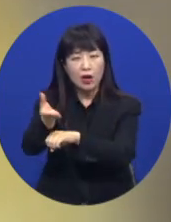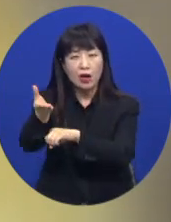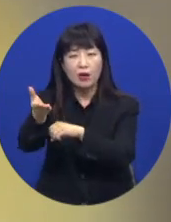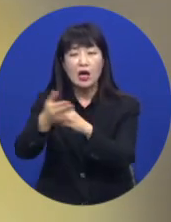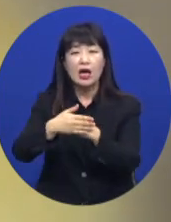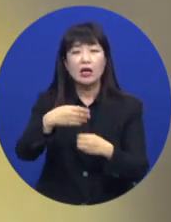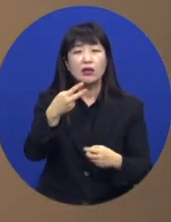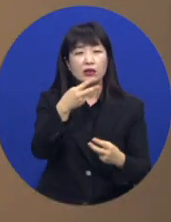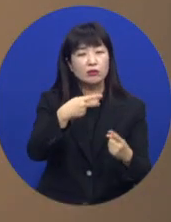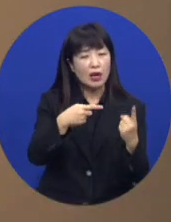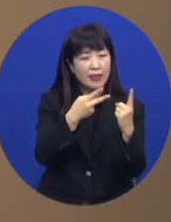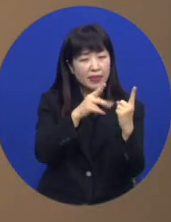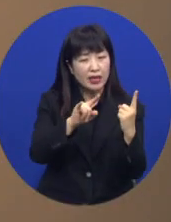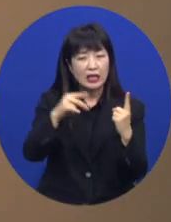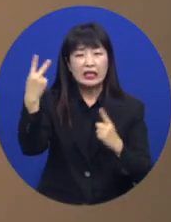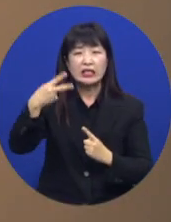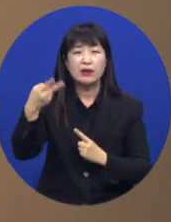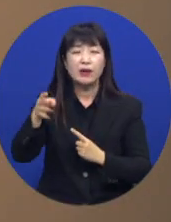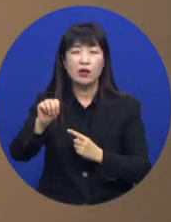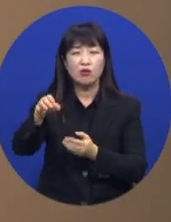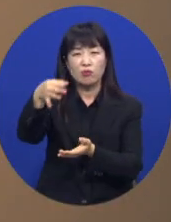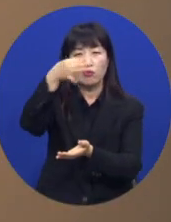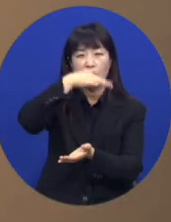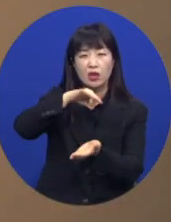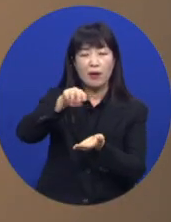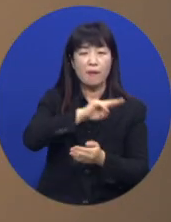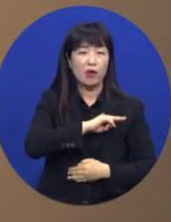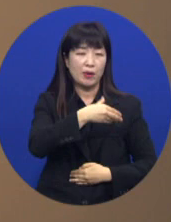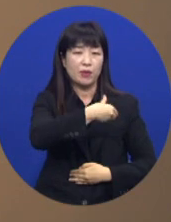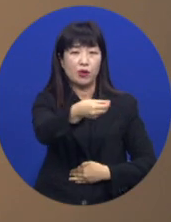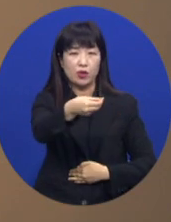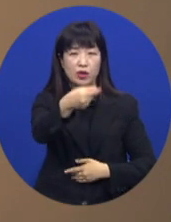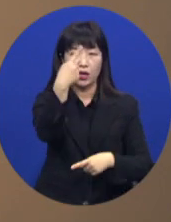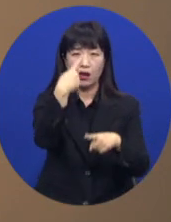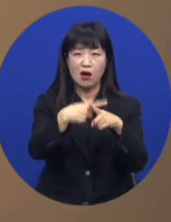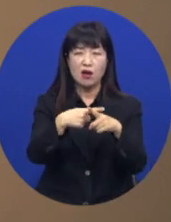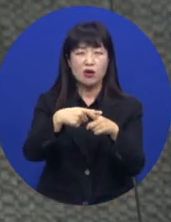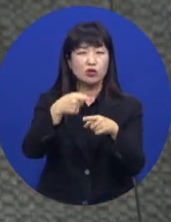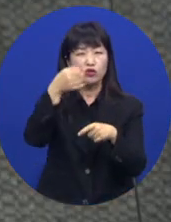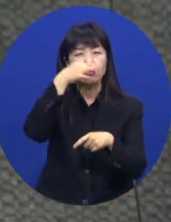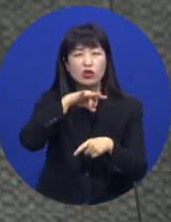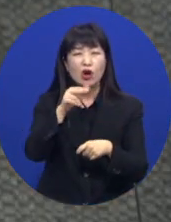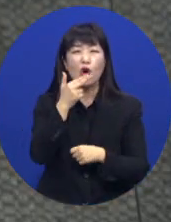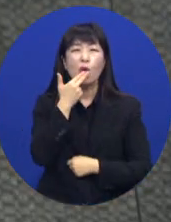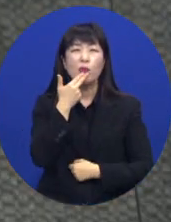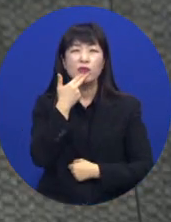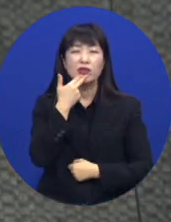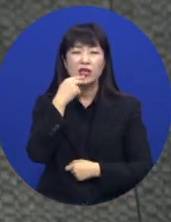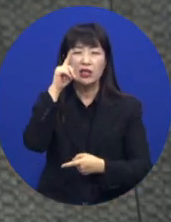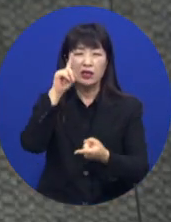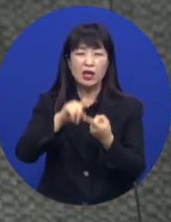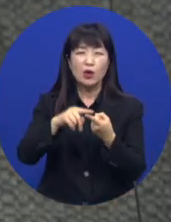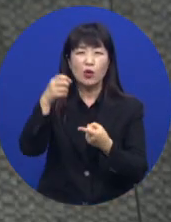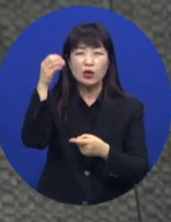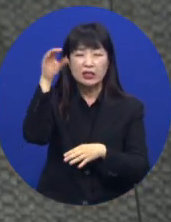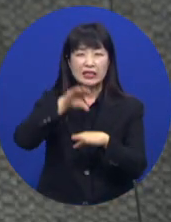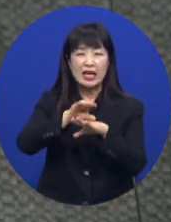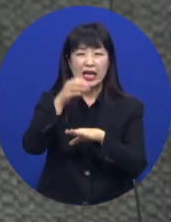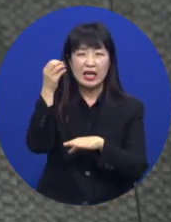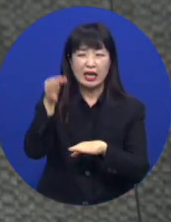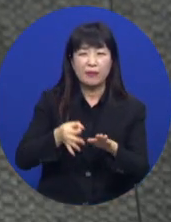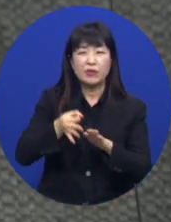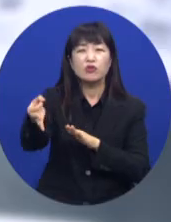대당 2천만 원의 수익을 준다는 말에 명의를 내줬다가 수익은커녕 고스란히 차값을 물게 된